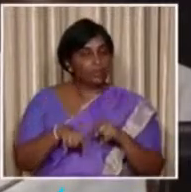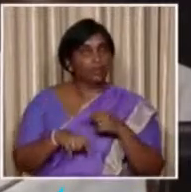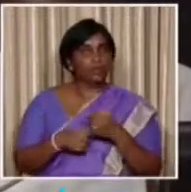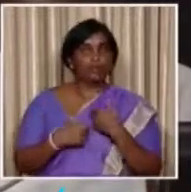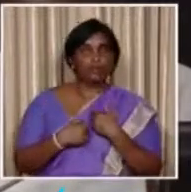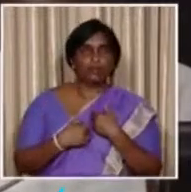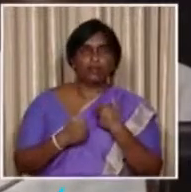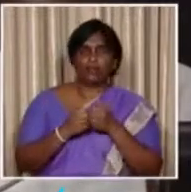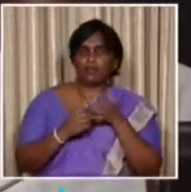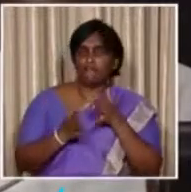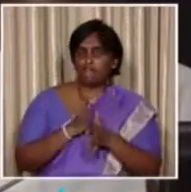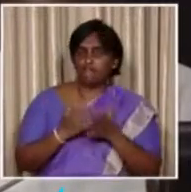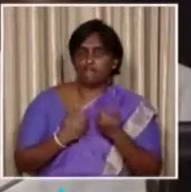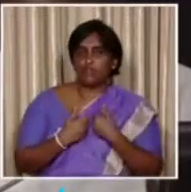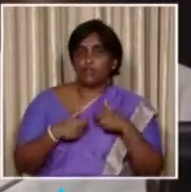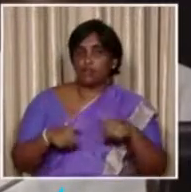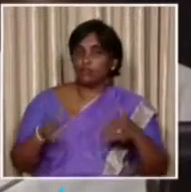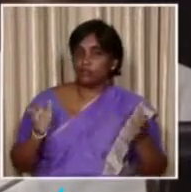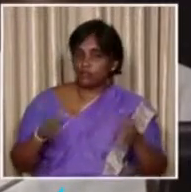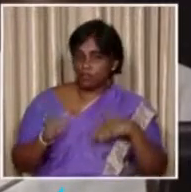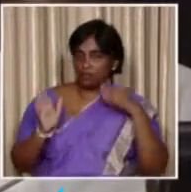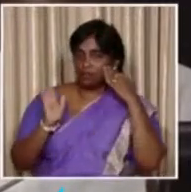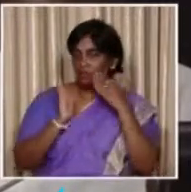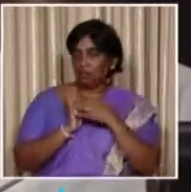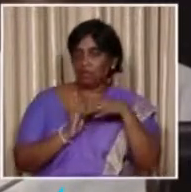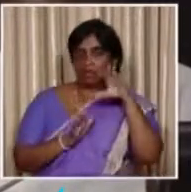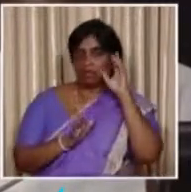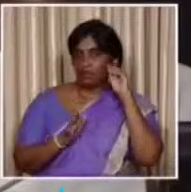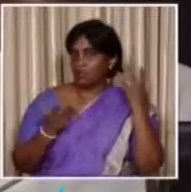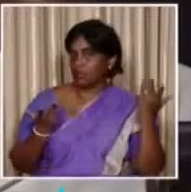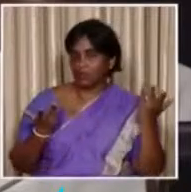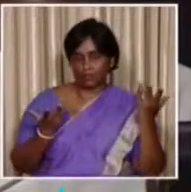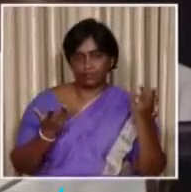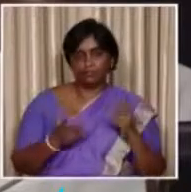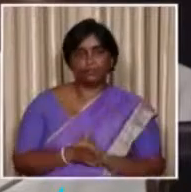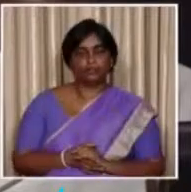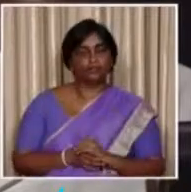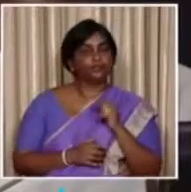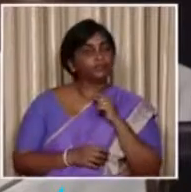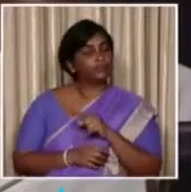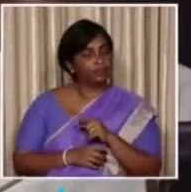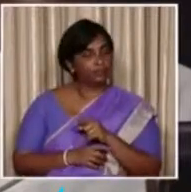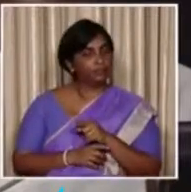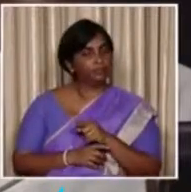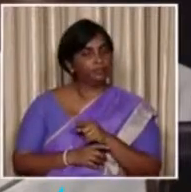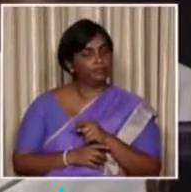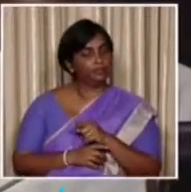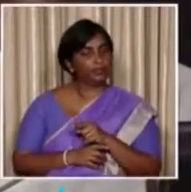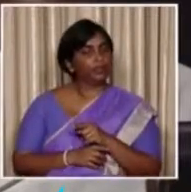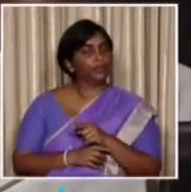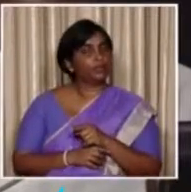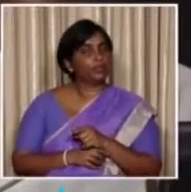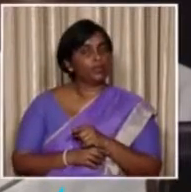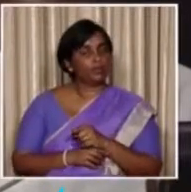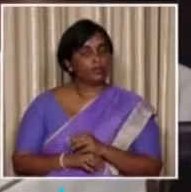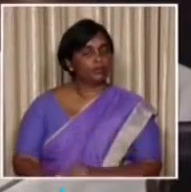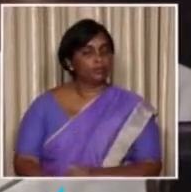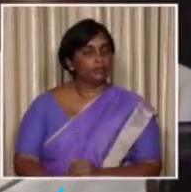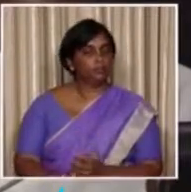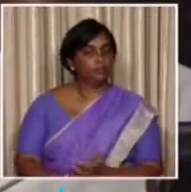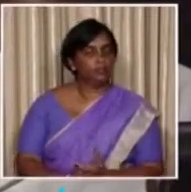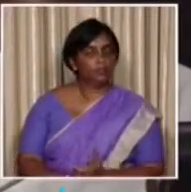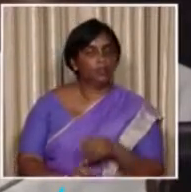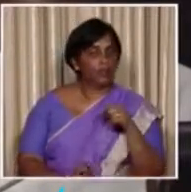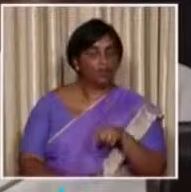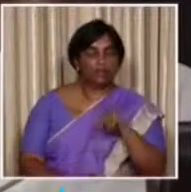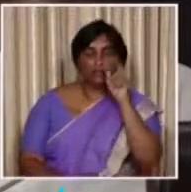අපි වැරදුණොත් දැන් තාමත් ඒ පිළිබඳ අවබෝධයක් නැහැ බොහෝ පක්ෂවලට. එතකොට මේ